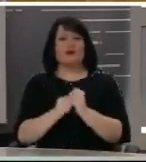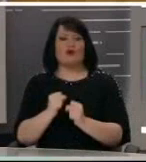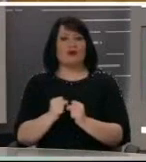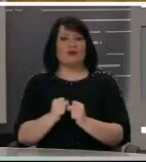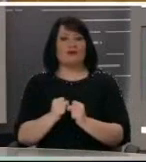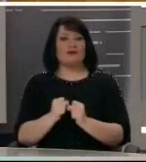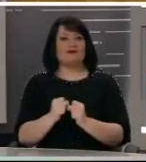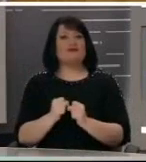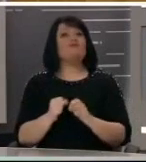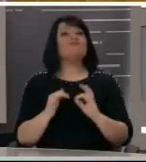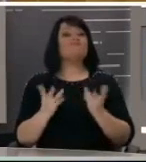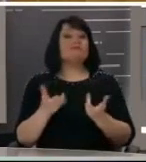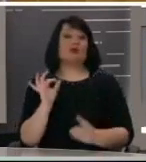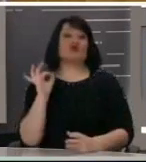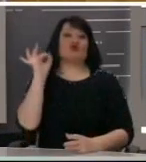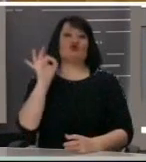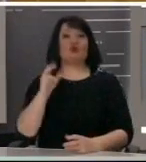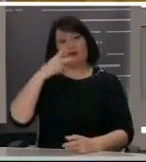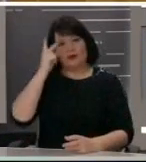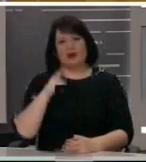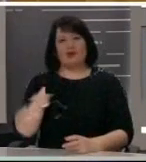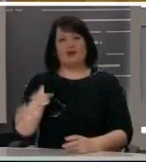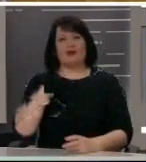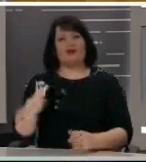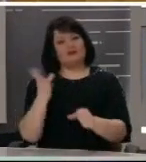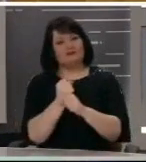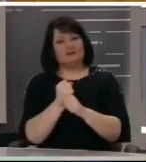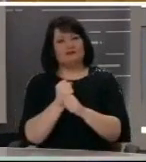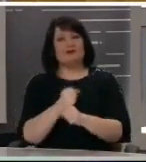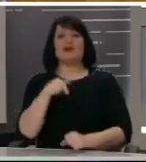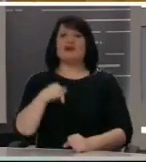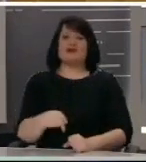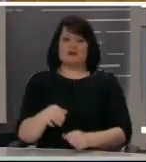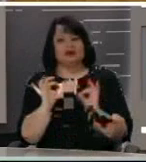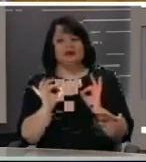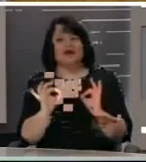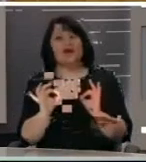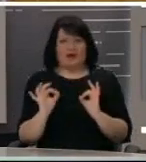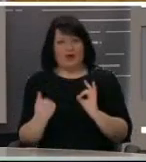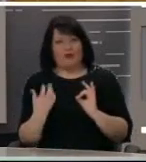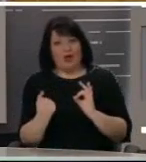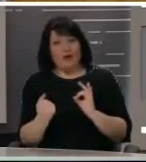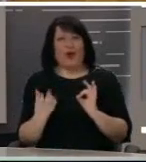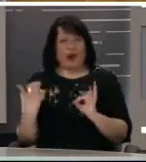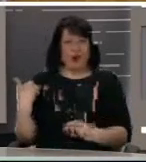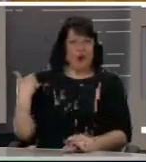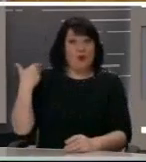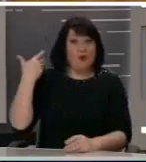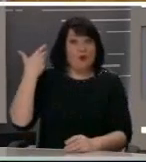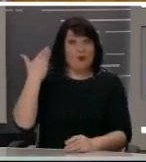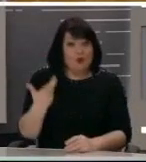προκειμένου να κατοχυρωθούν δικαιώματα που σήμερα θεωρούνται αυτονόητα. Χρειάστηκε να